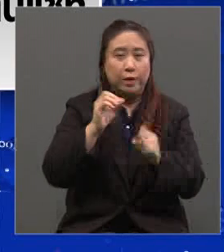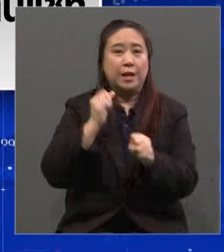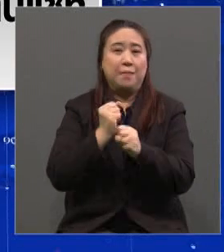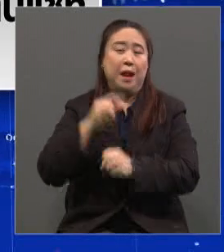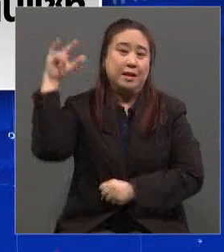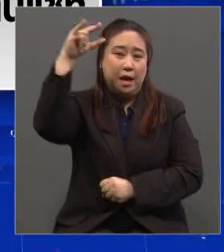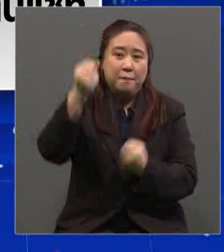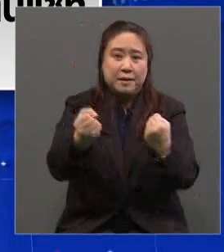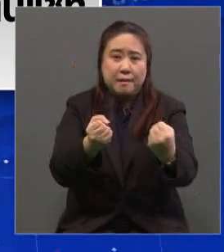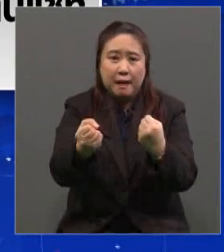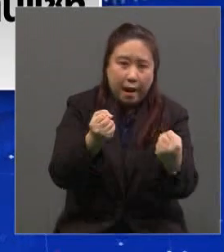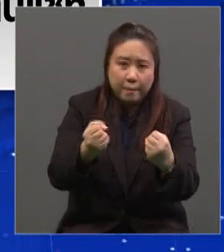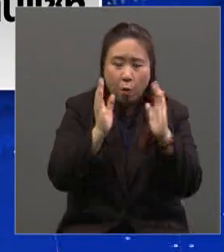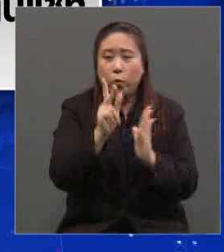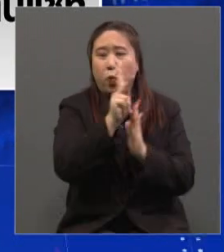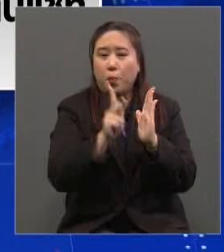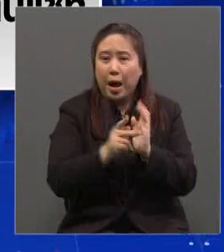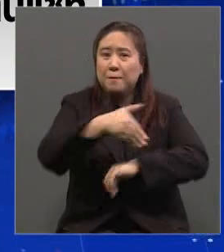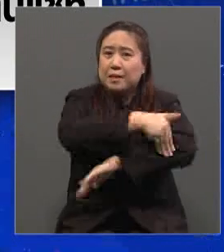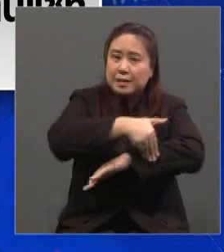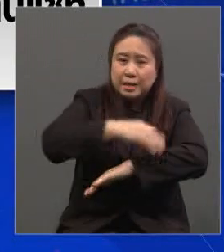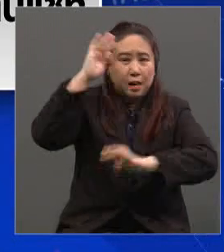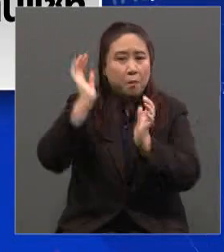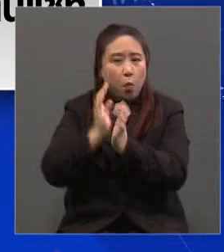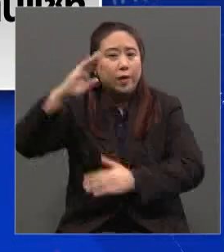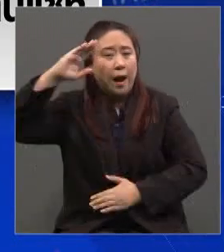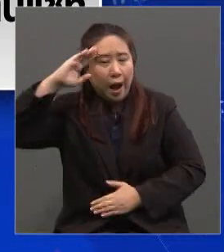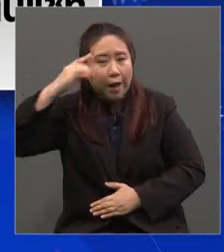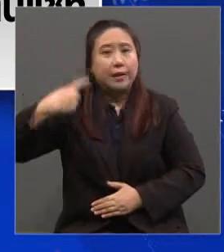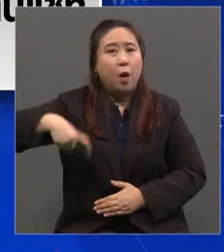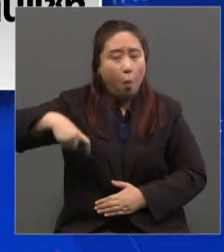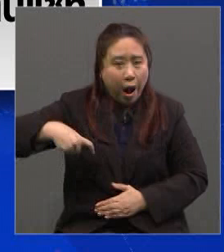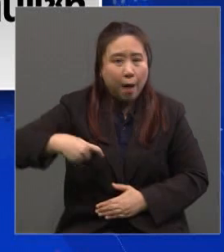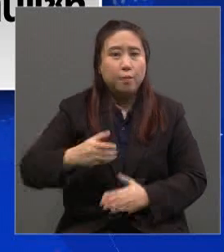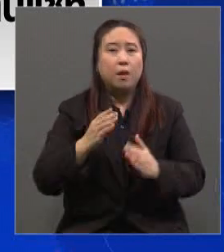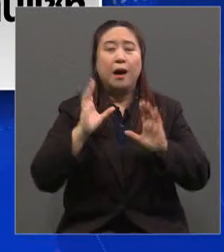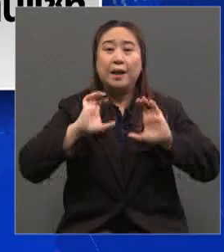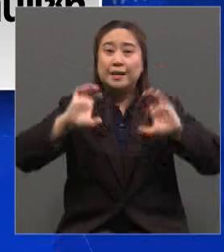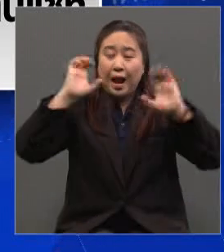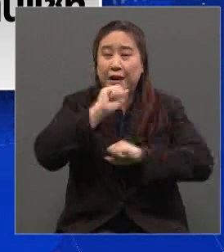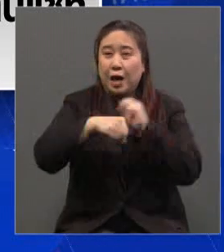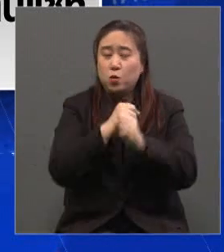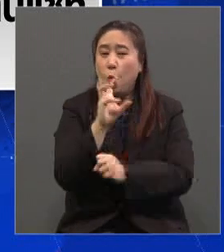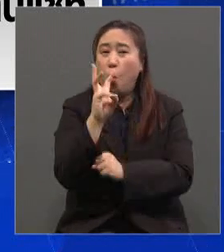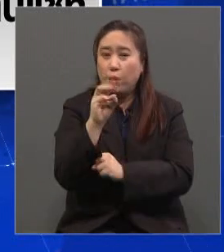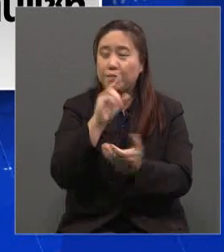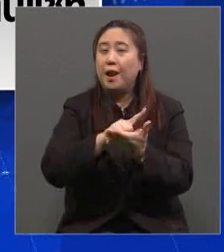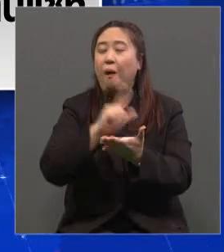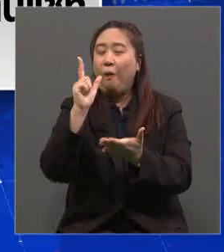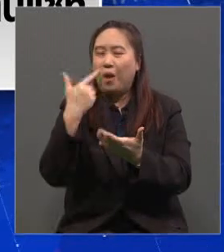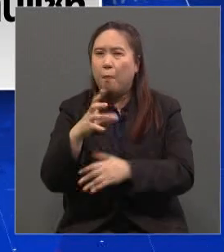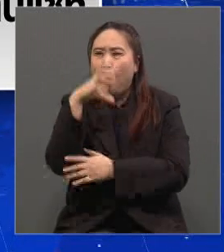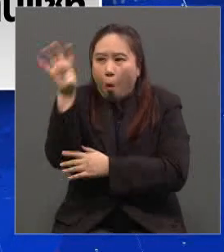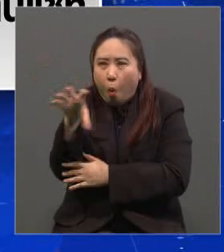ความวิศวกรพนักงานธนาคารแล้วก็มีข้าราชการเกษียณอายุด้วยนะคะที่ถูกหลอกให้ลงทุ